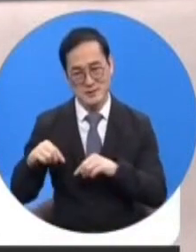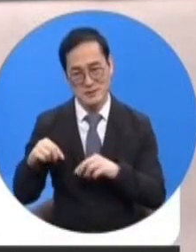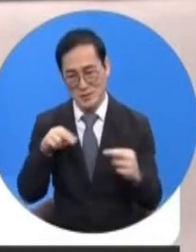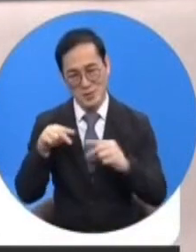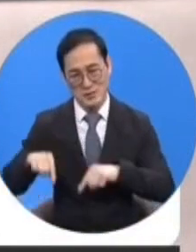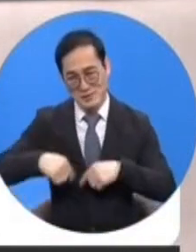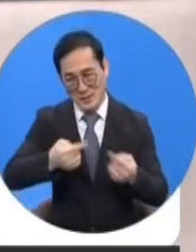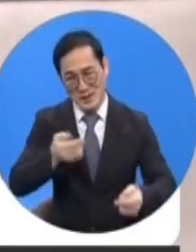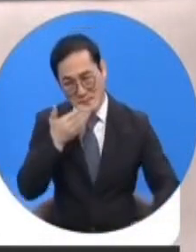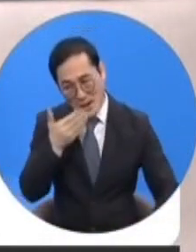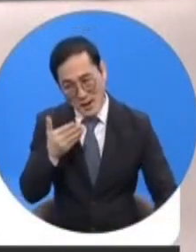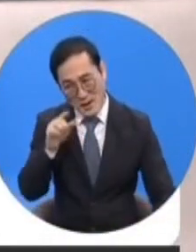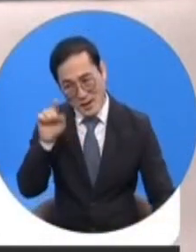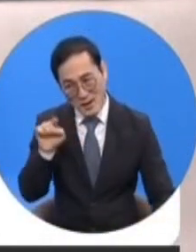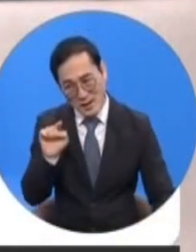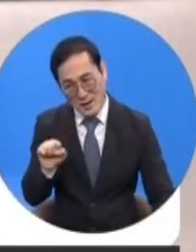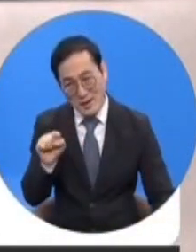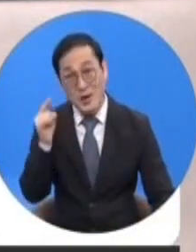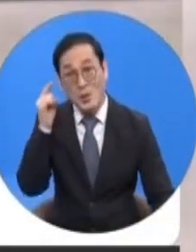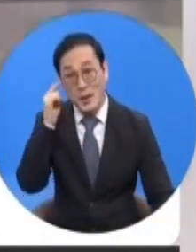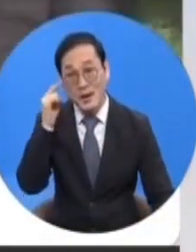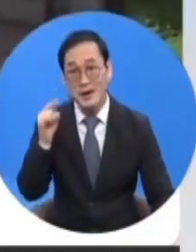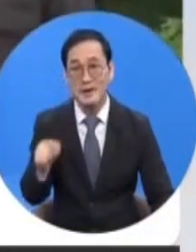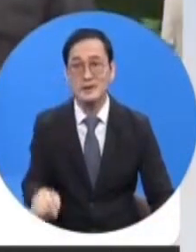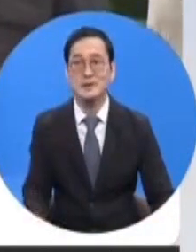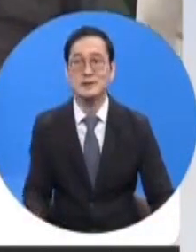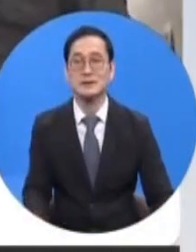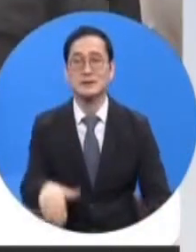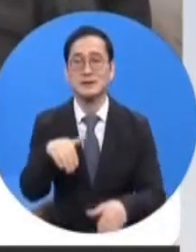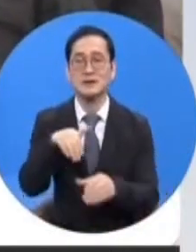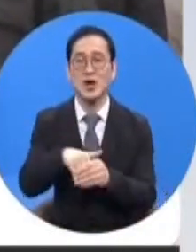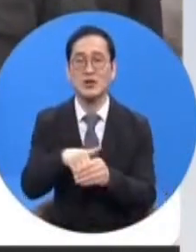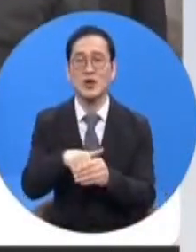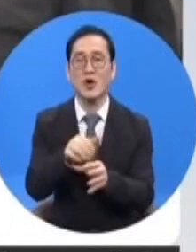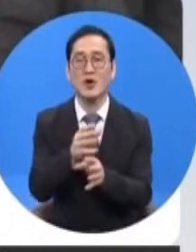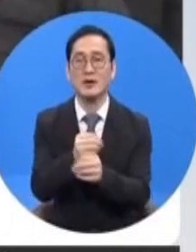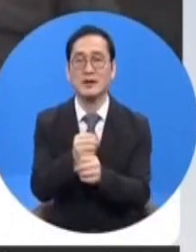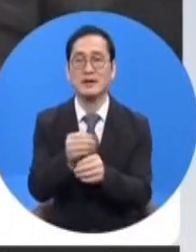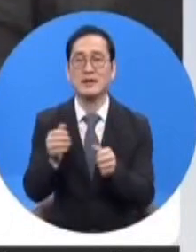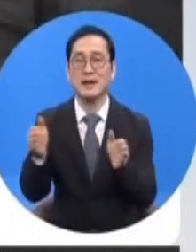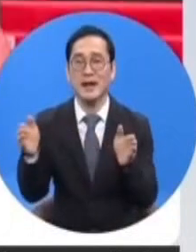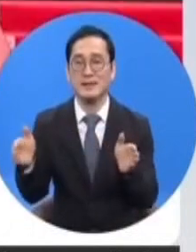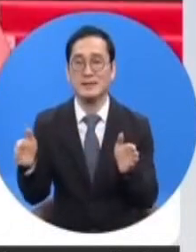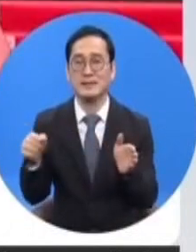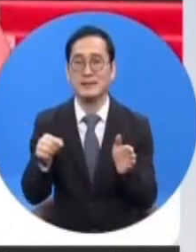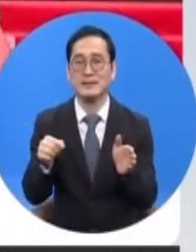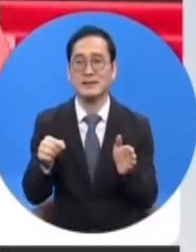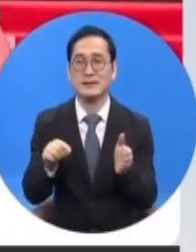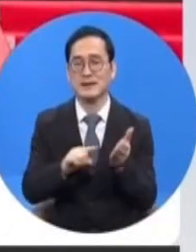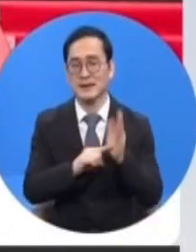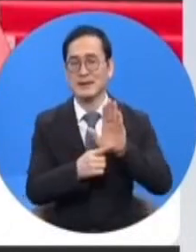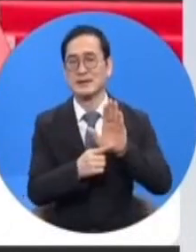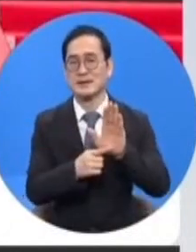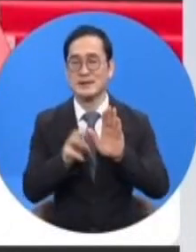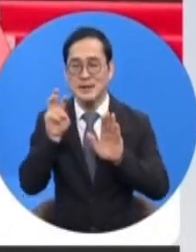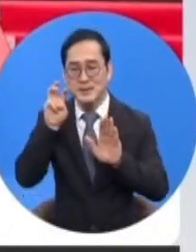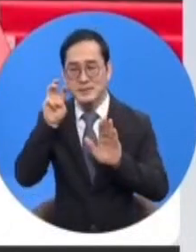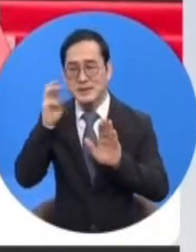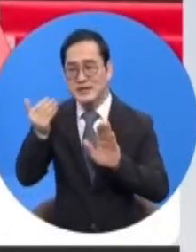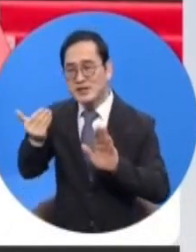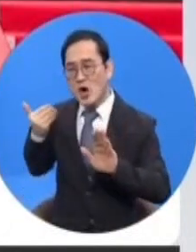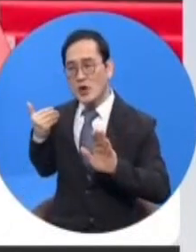미지수입니다. 아직까지 미지수다. 그 지지율이 선거 기간 개시일 전 30일부터 선거 기간 개시일